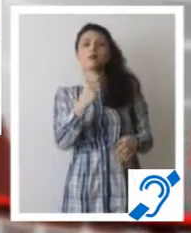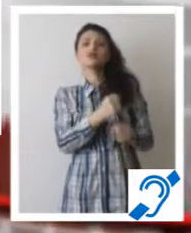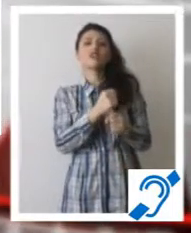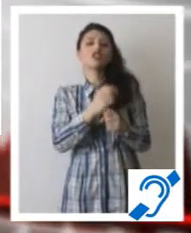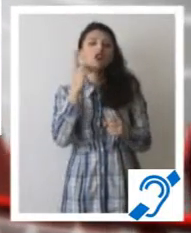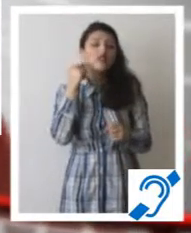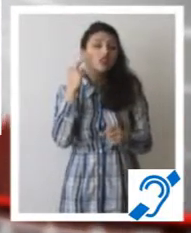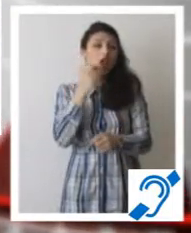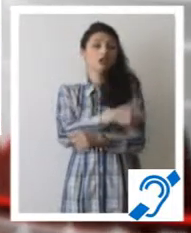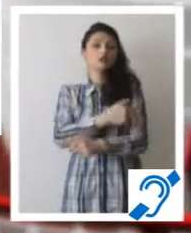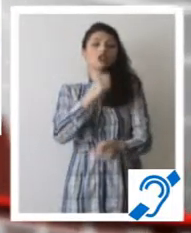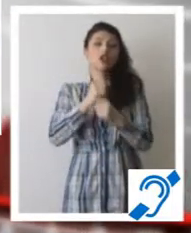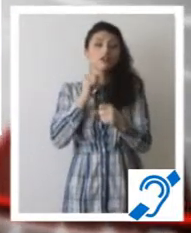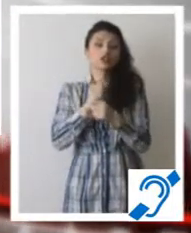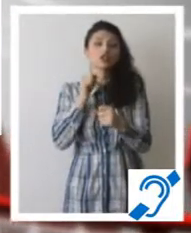la